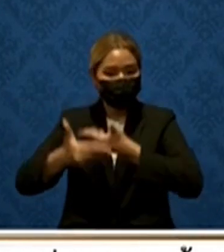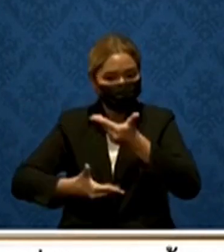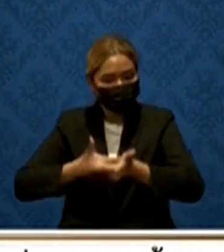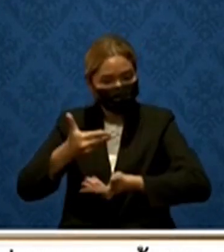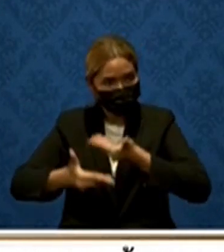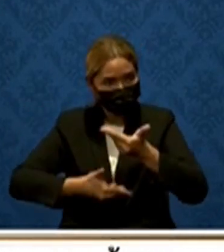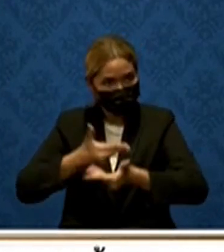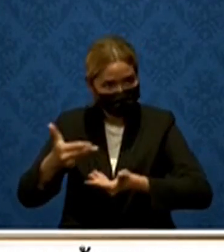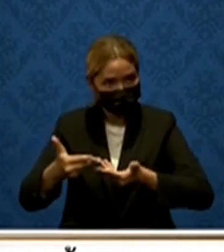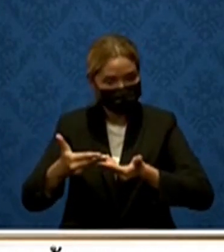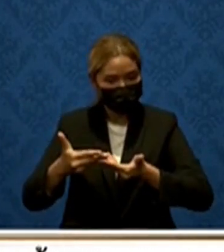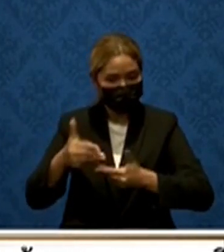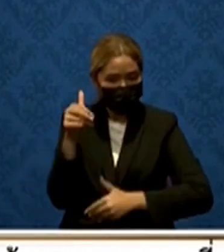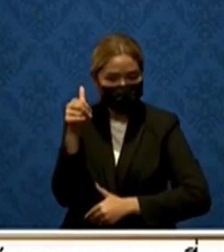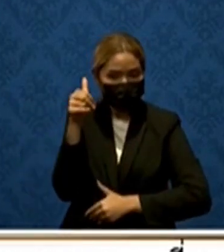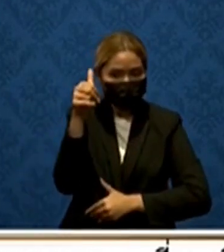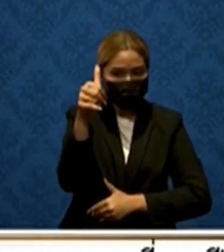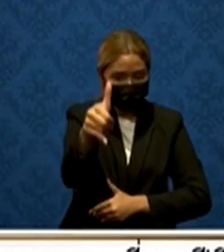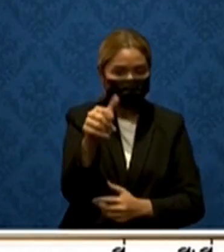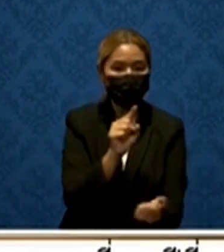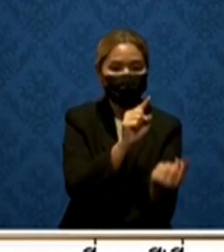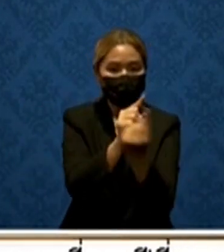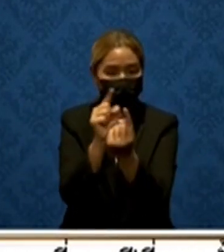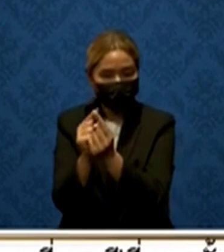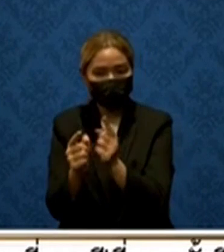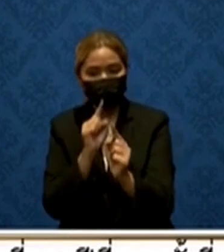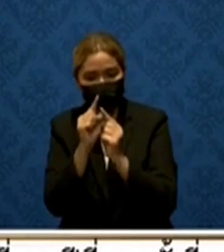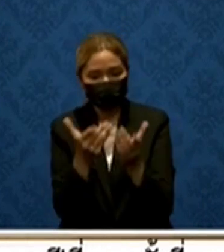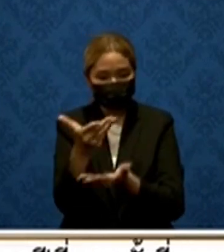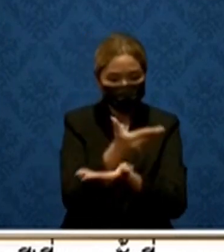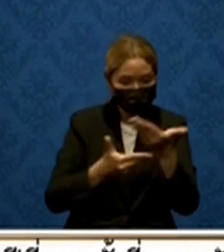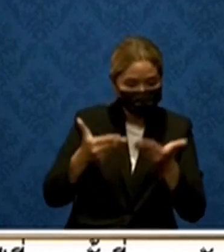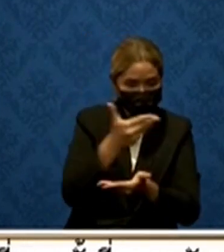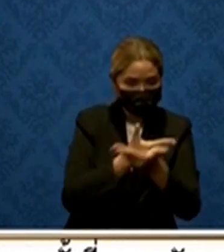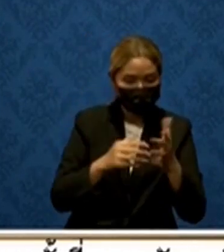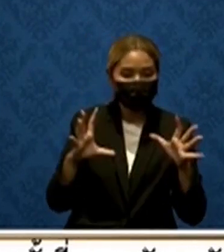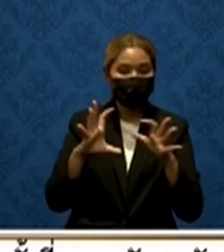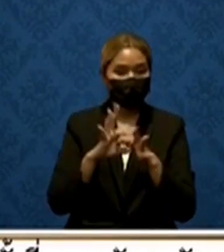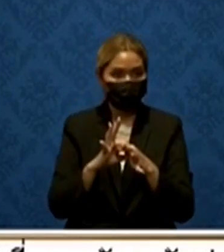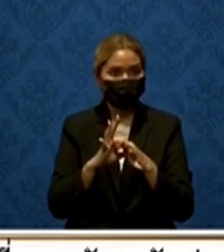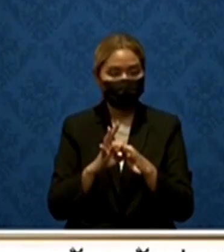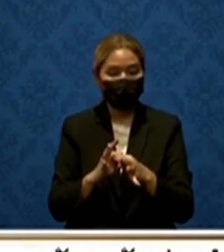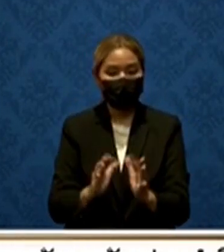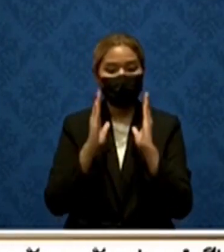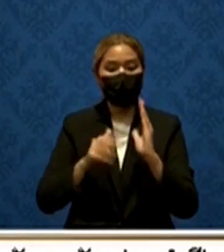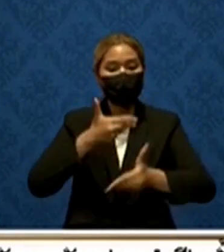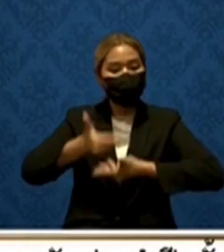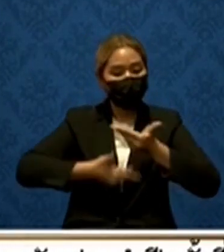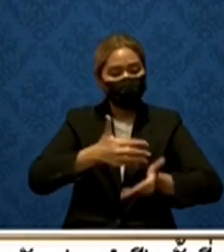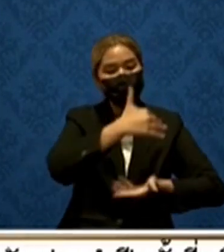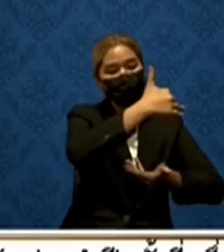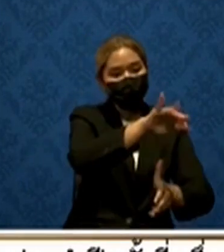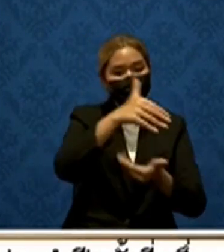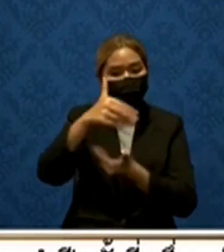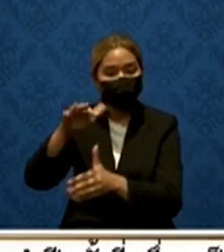ดยทูดภานิตต์ไทยที่เจดด้าได้เจรจากับผู้ส่งออกปุ interpolรายสำคัญของสาวดี